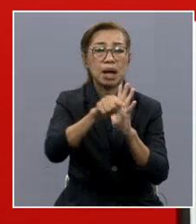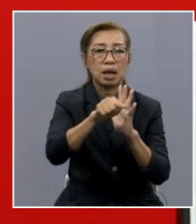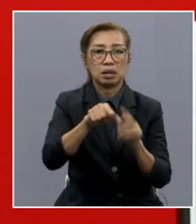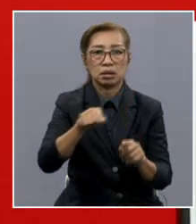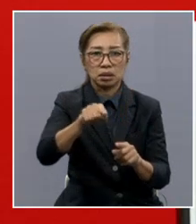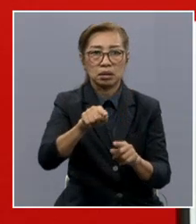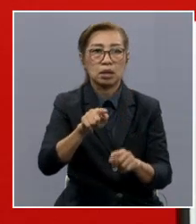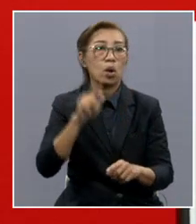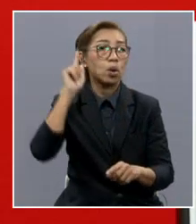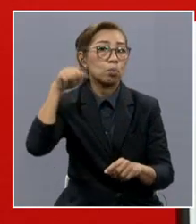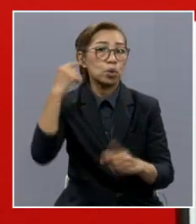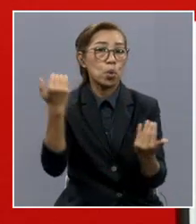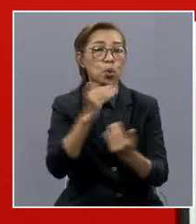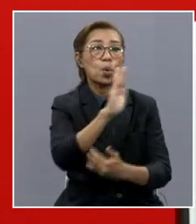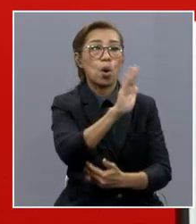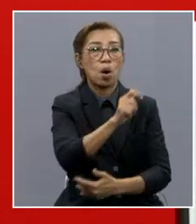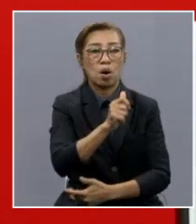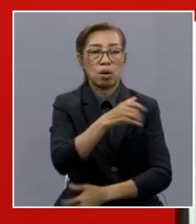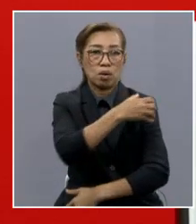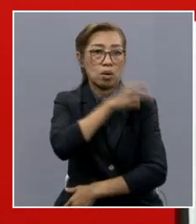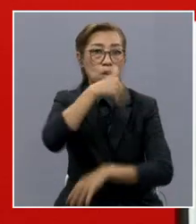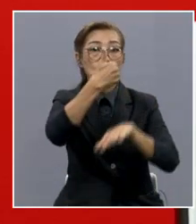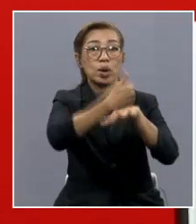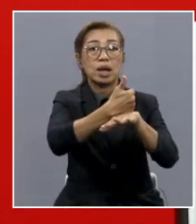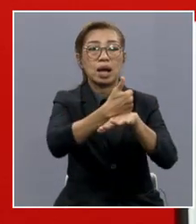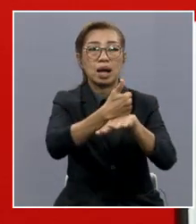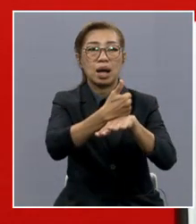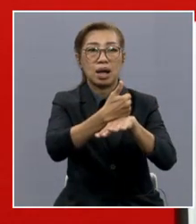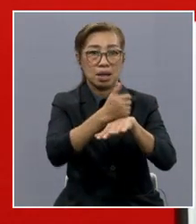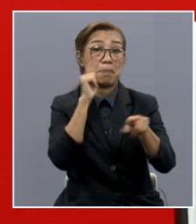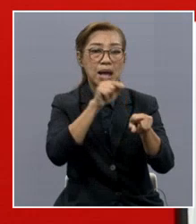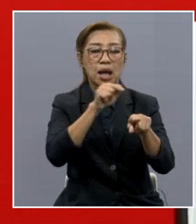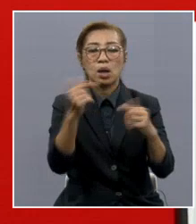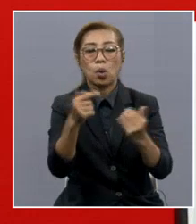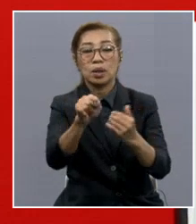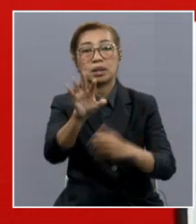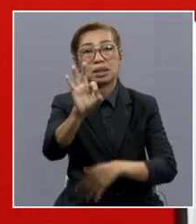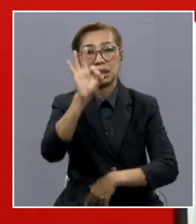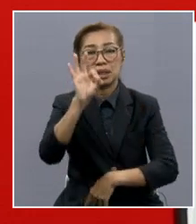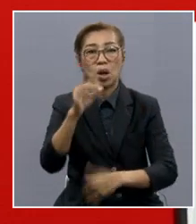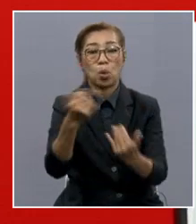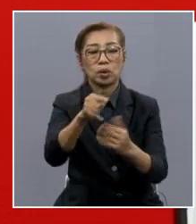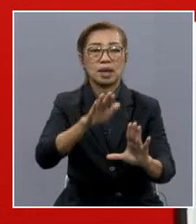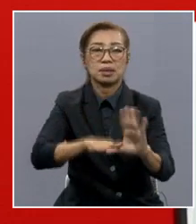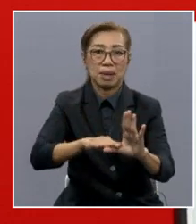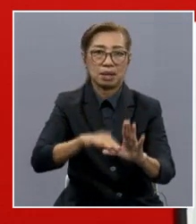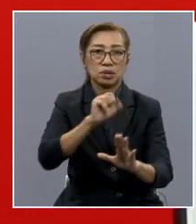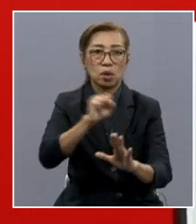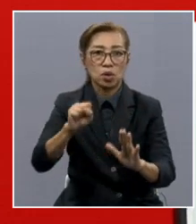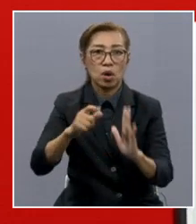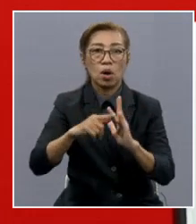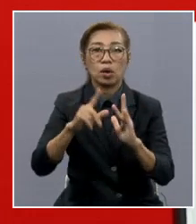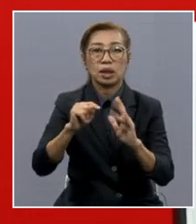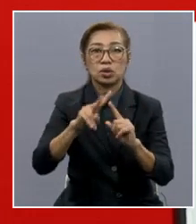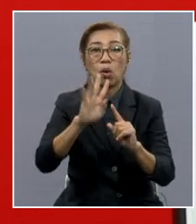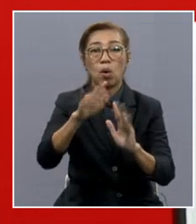ธทีฆธนานนท์นายกเทศมนตรีตำบลเมืองเก่าแล้วก็อดีตสว.ขอนแก่นลงสนามขอนแก่นเขต2และหลังจ